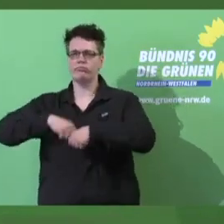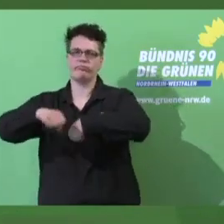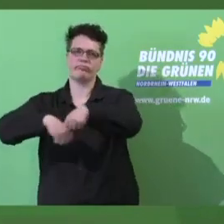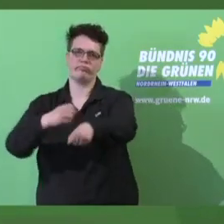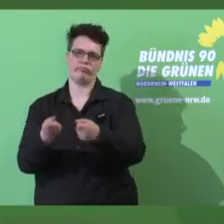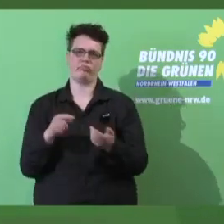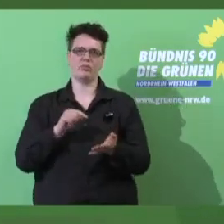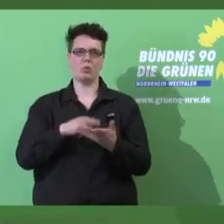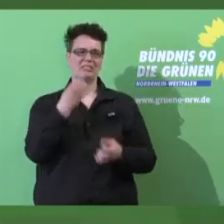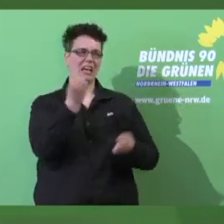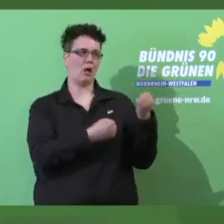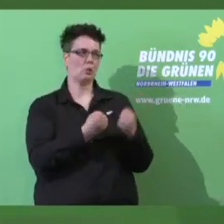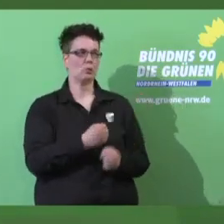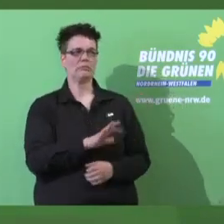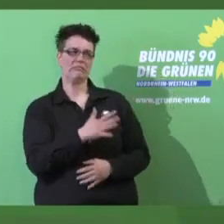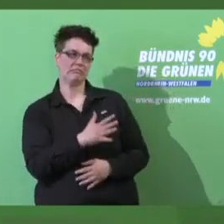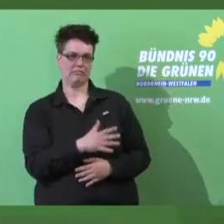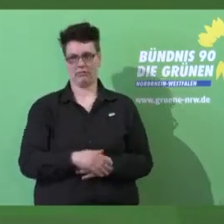angeht.